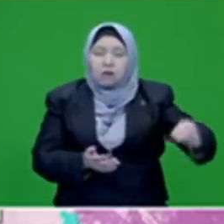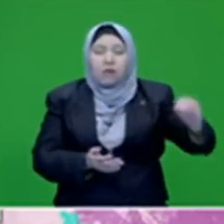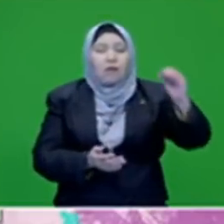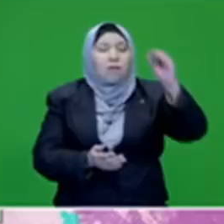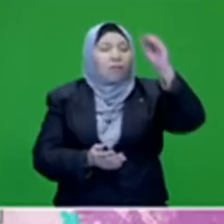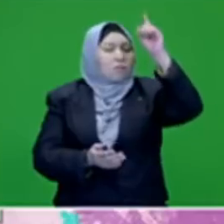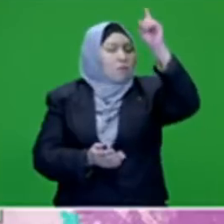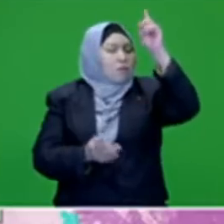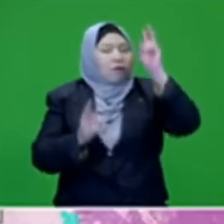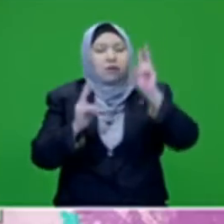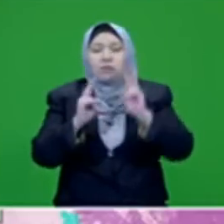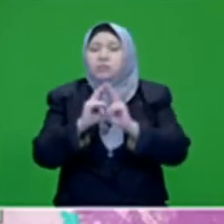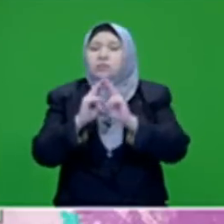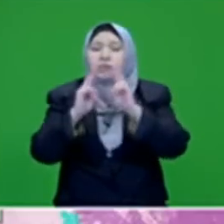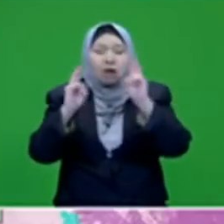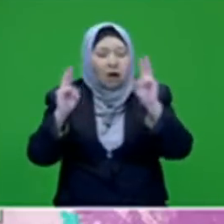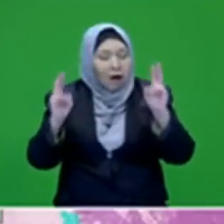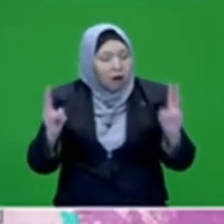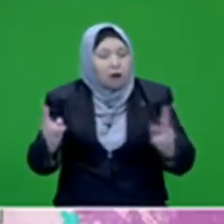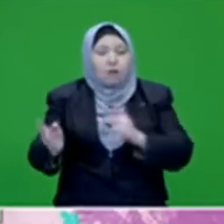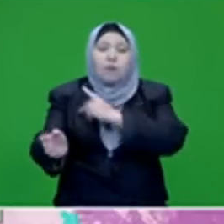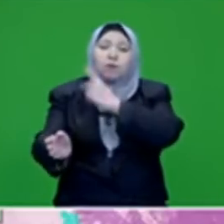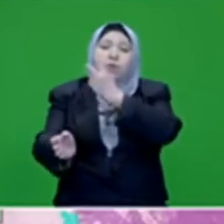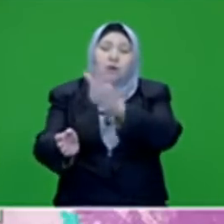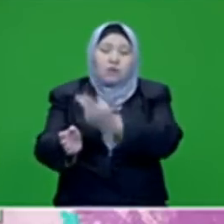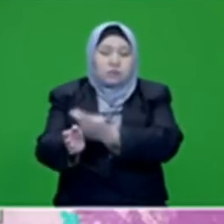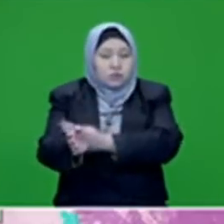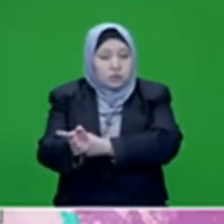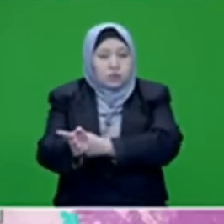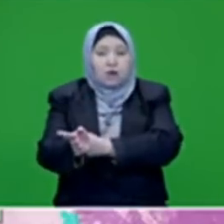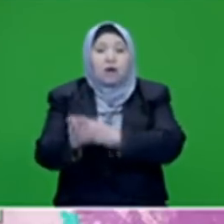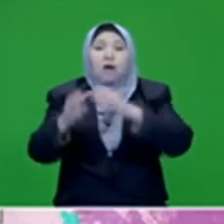والله غالب على